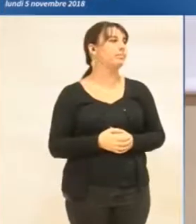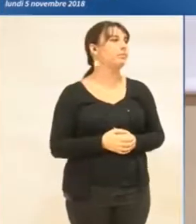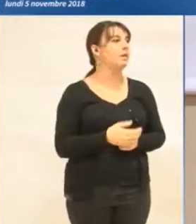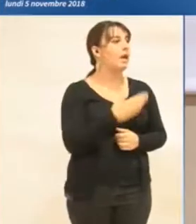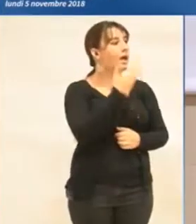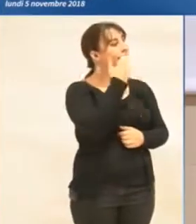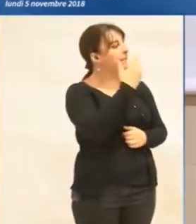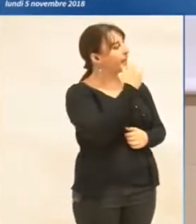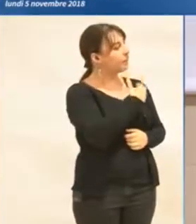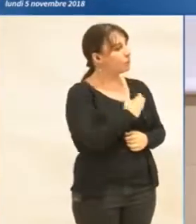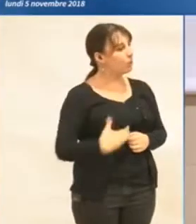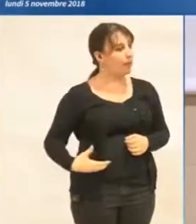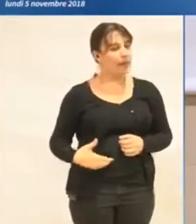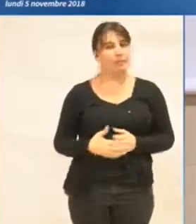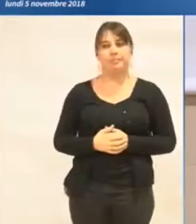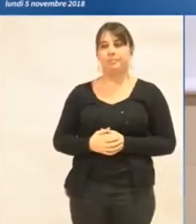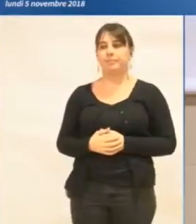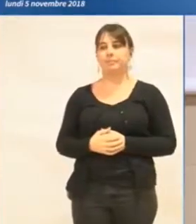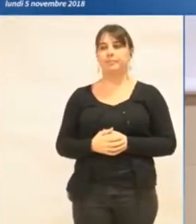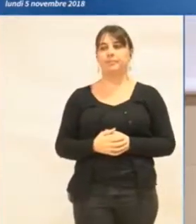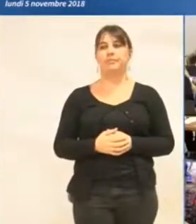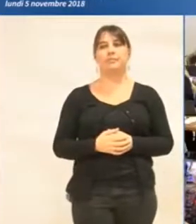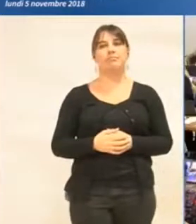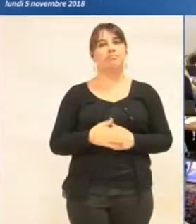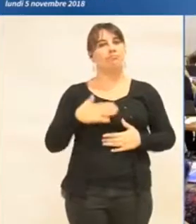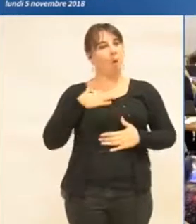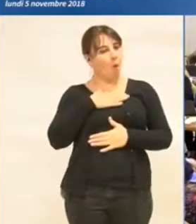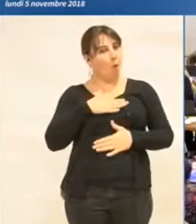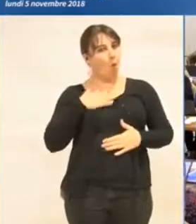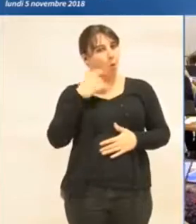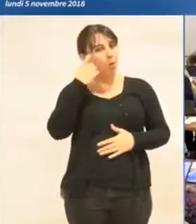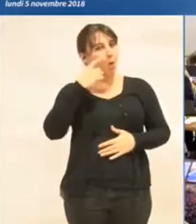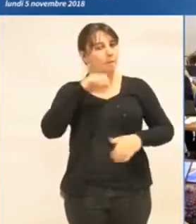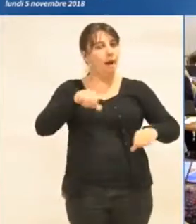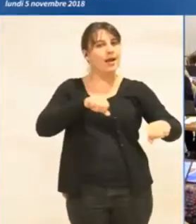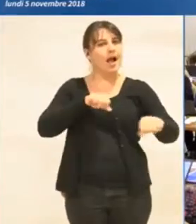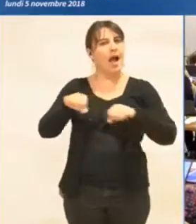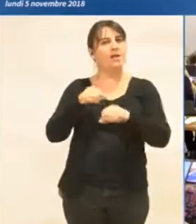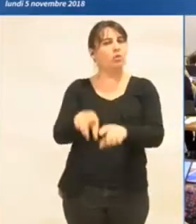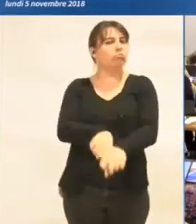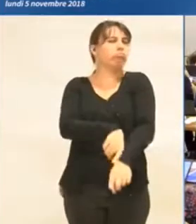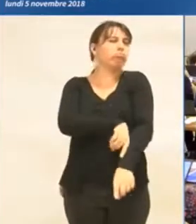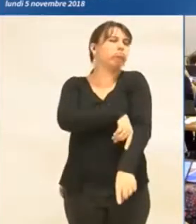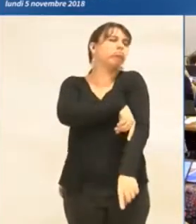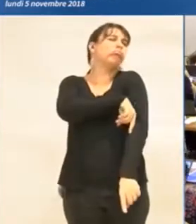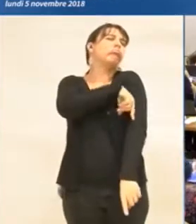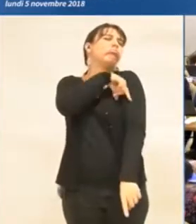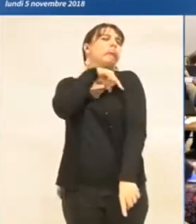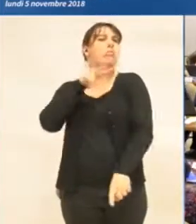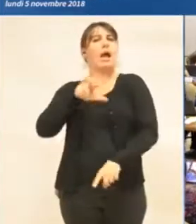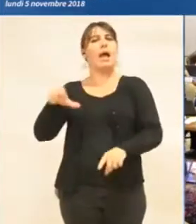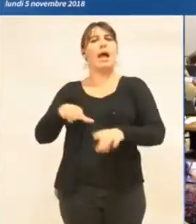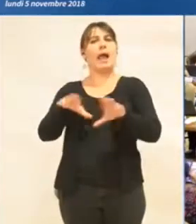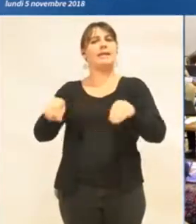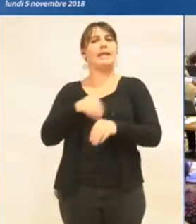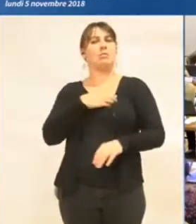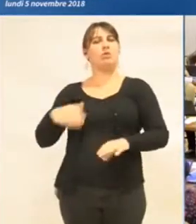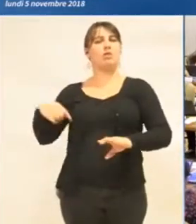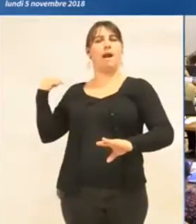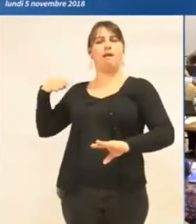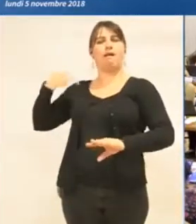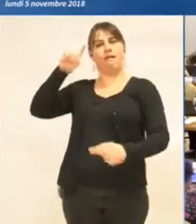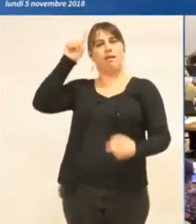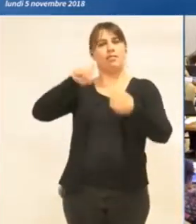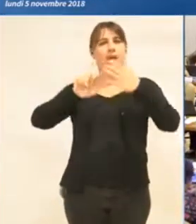Merci, Monsieur le maire. Nous nous réjouissons de constater que l'action menée de longue date par les précédentes équipes municipales en faveur du développement durable